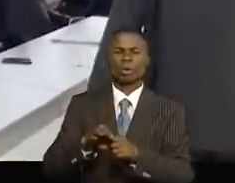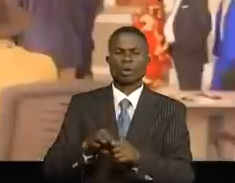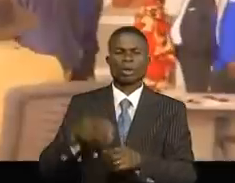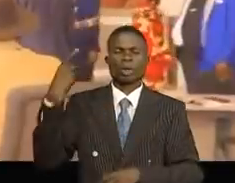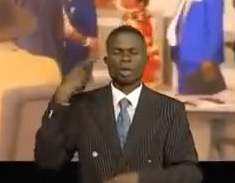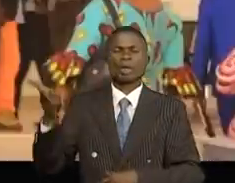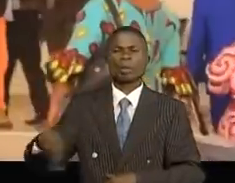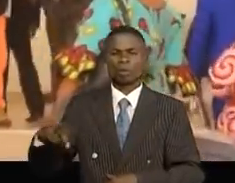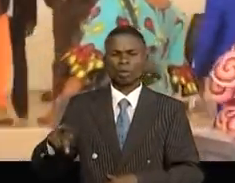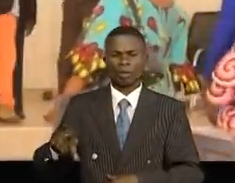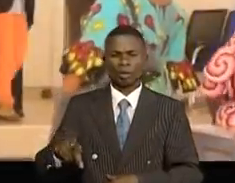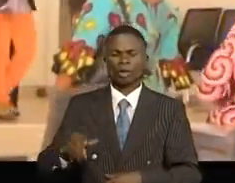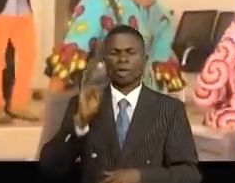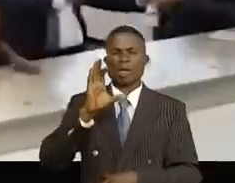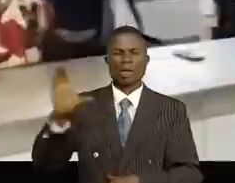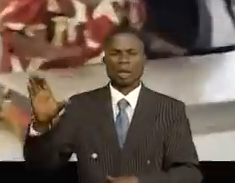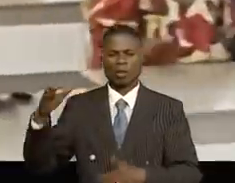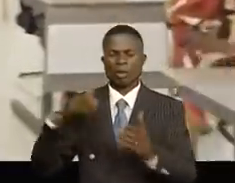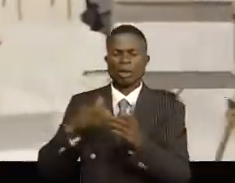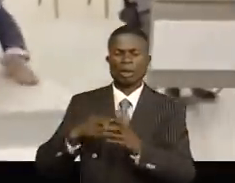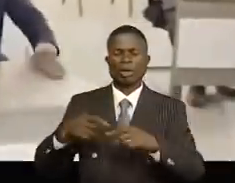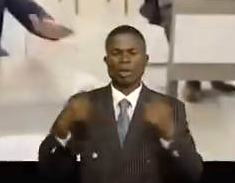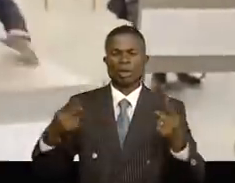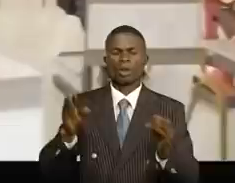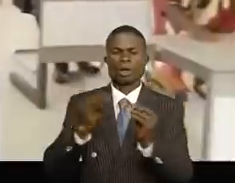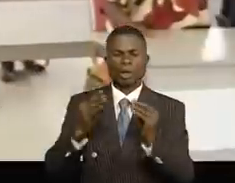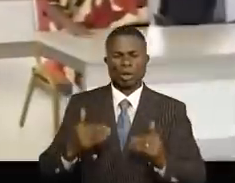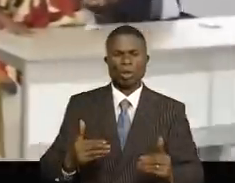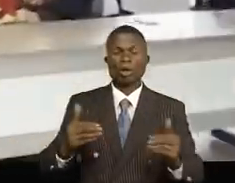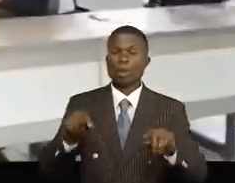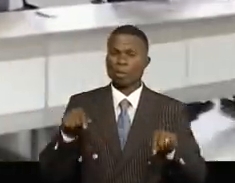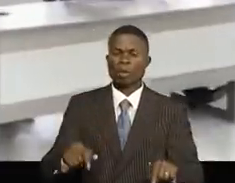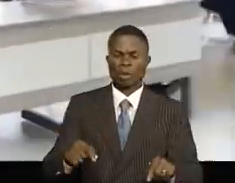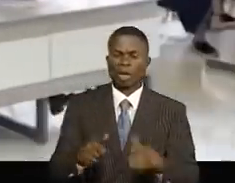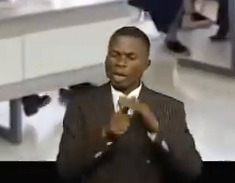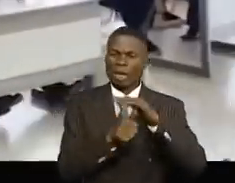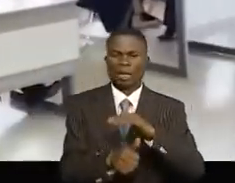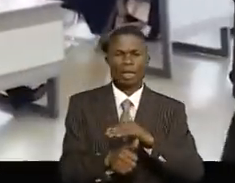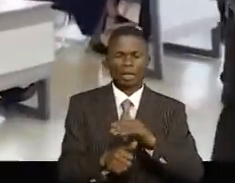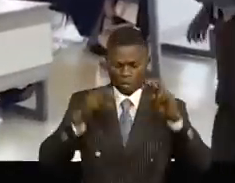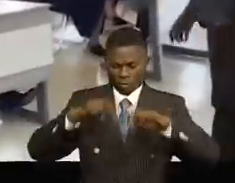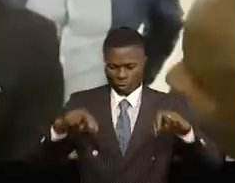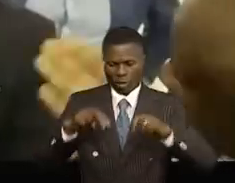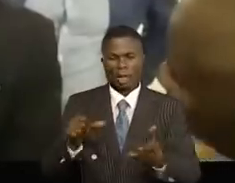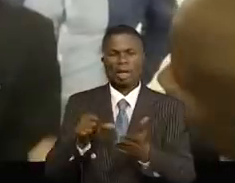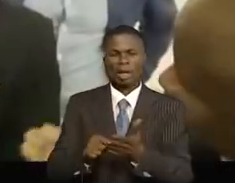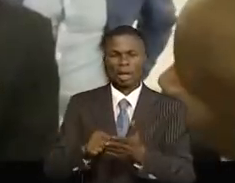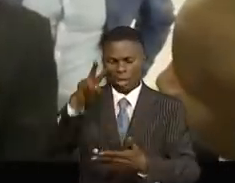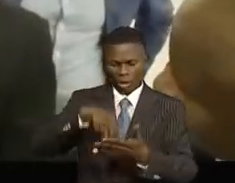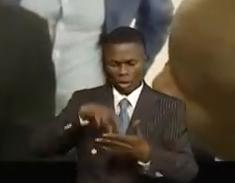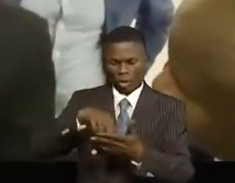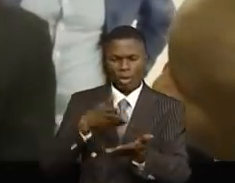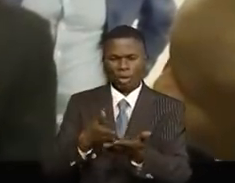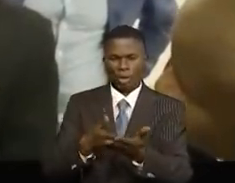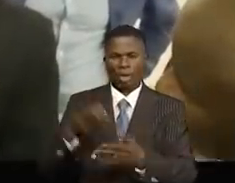les députés provinciaux du FCC et en basculé à l'opposition, la plénière s'est poursuivre, mais cette fois à huis clos. Examinant les pétitions après la lecture de celles